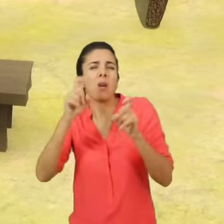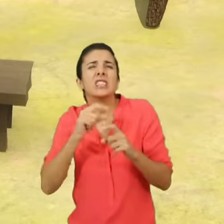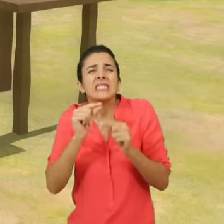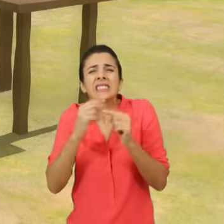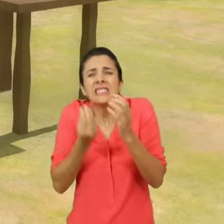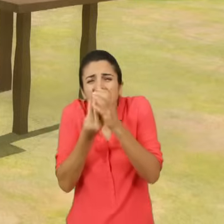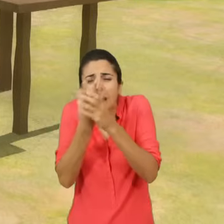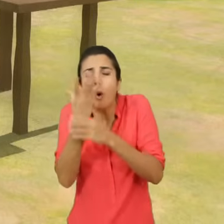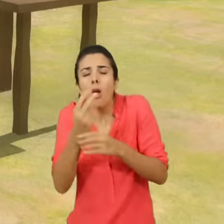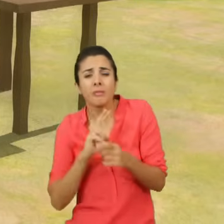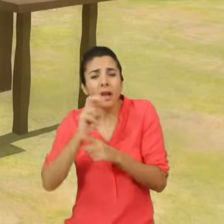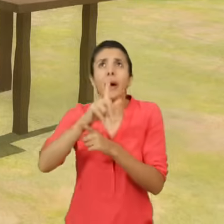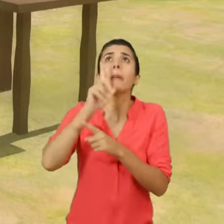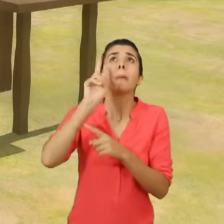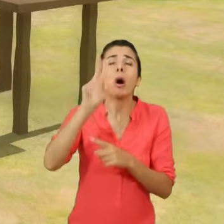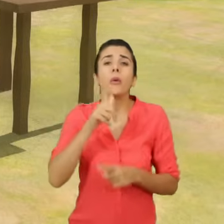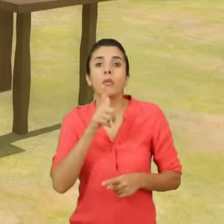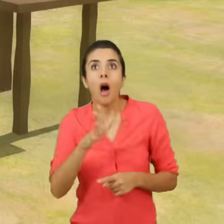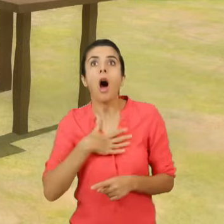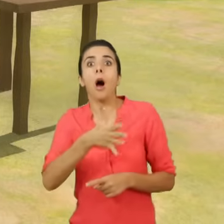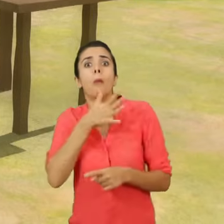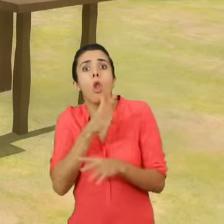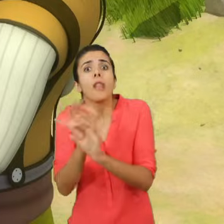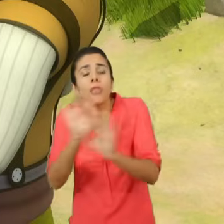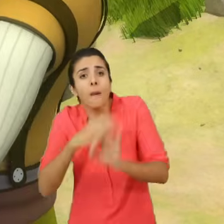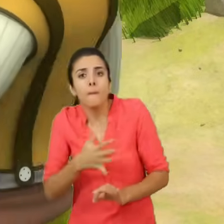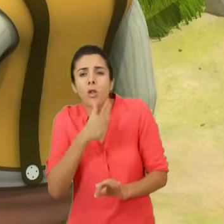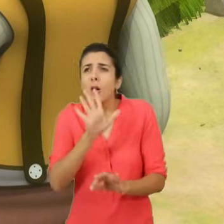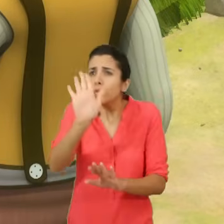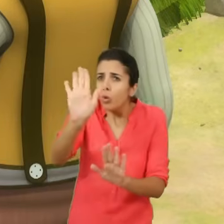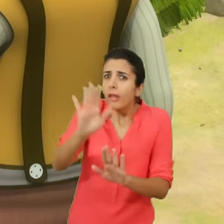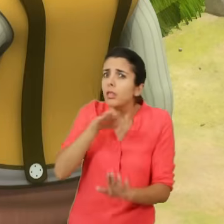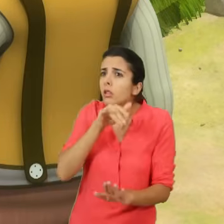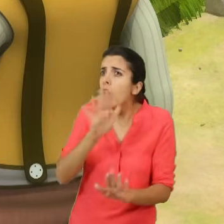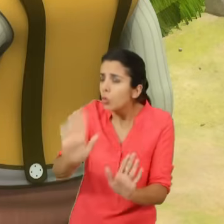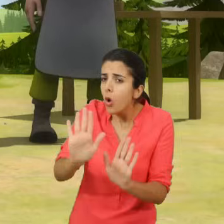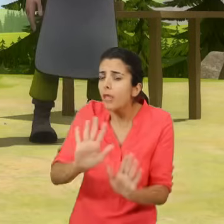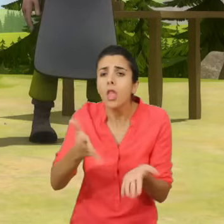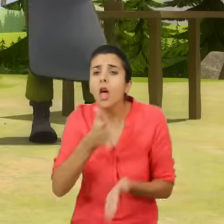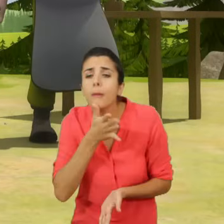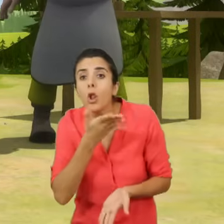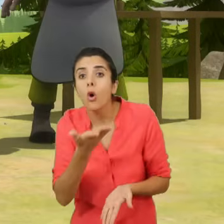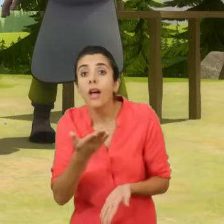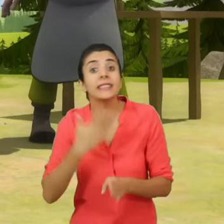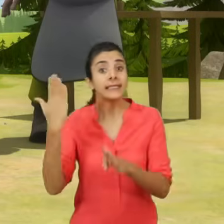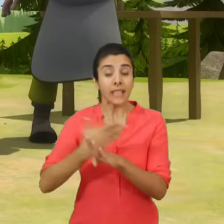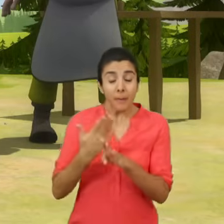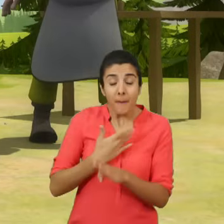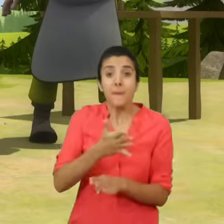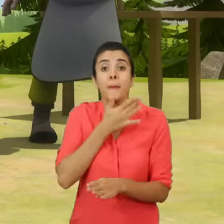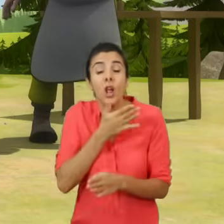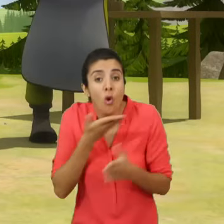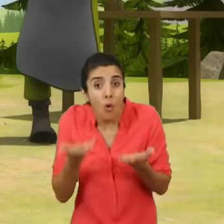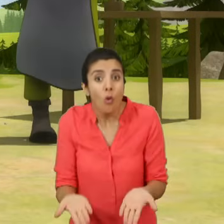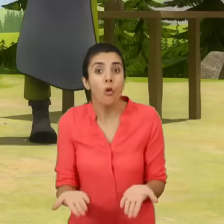bakamadım. Biliyordum, biliyordum. Dur dede, neyi biliyordun? Nedenini biliyorum